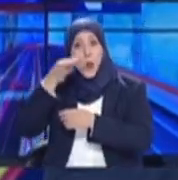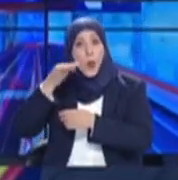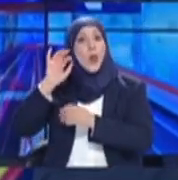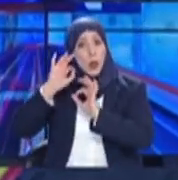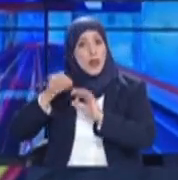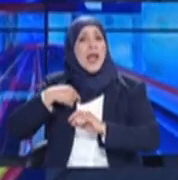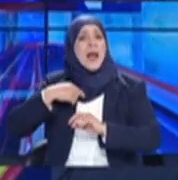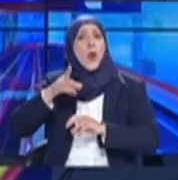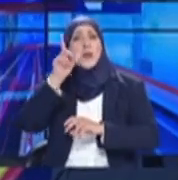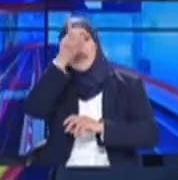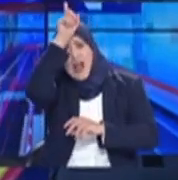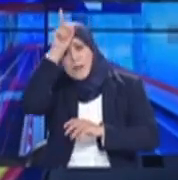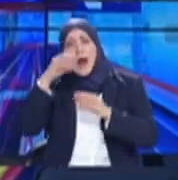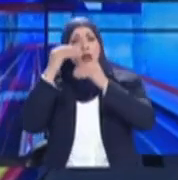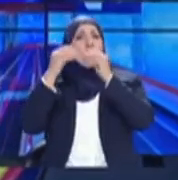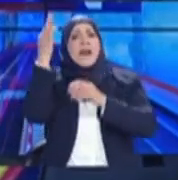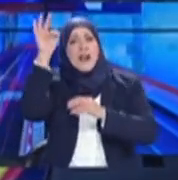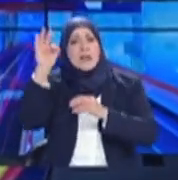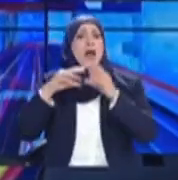يخضع طبعا الحجر